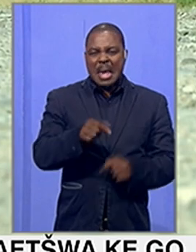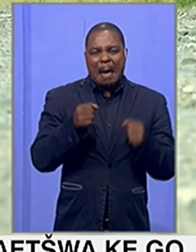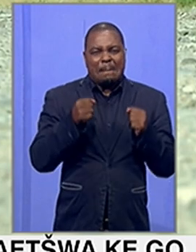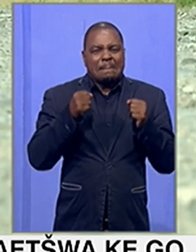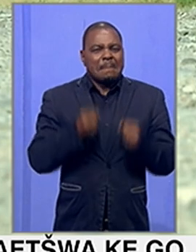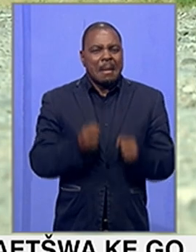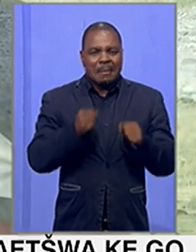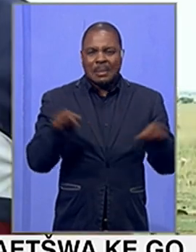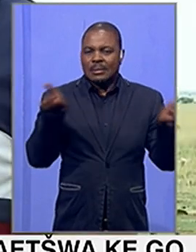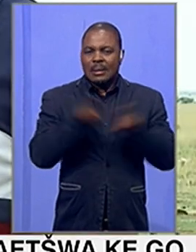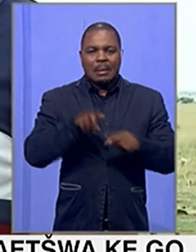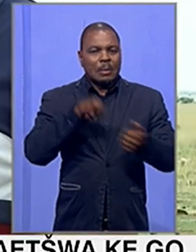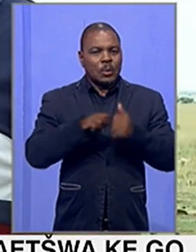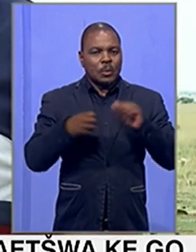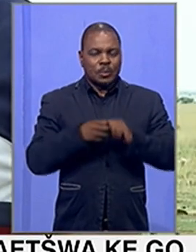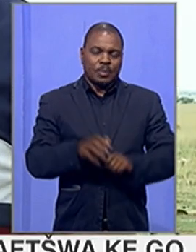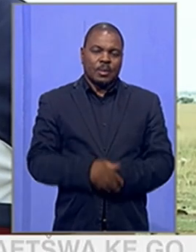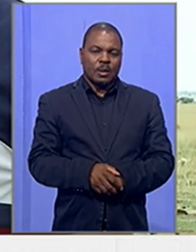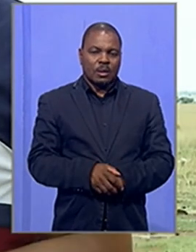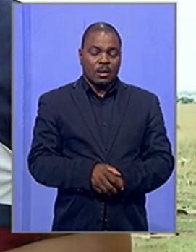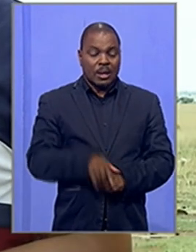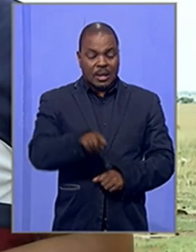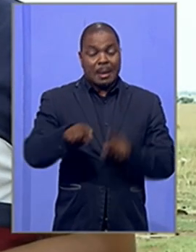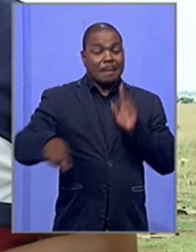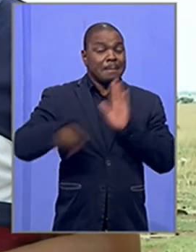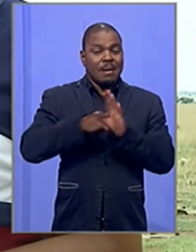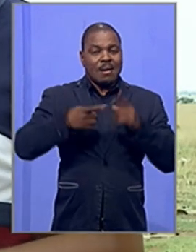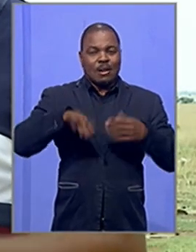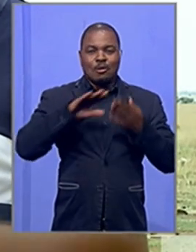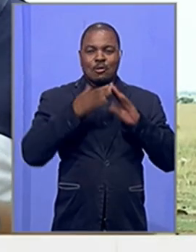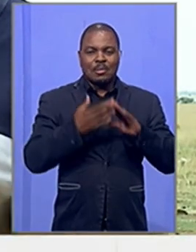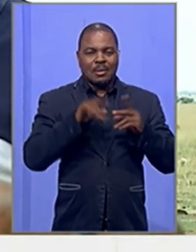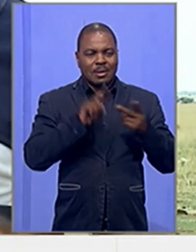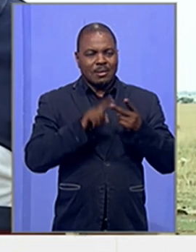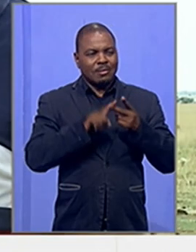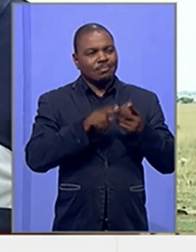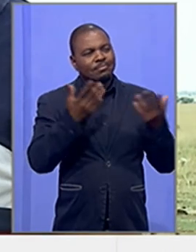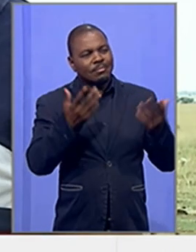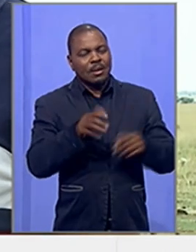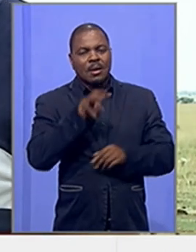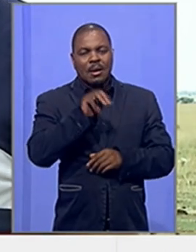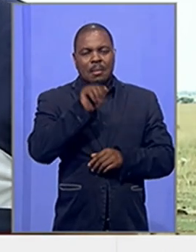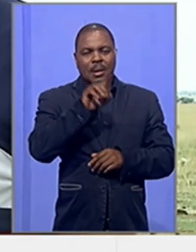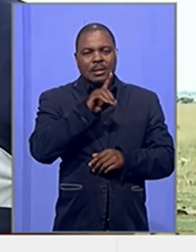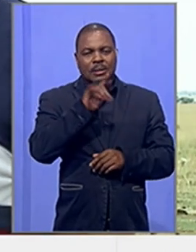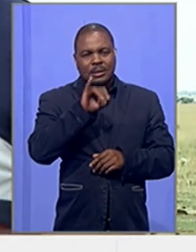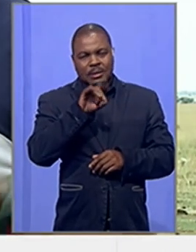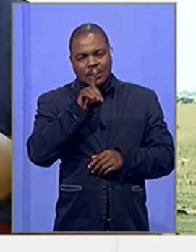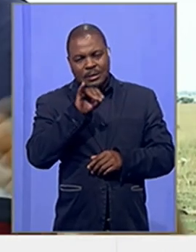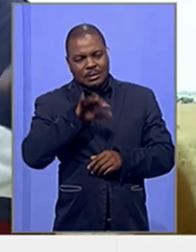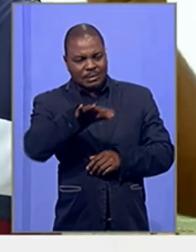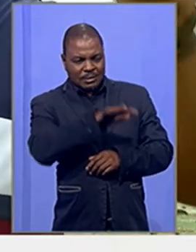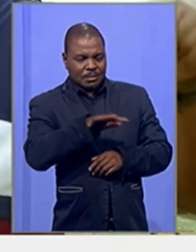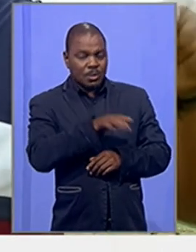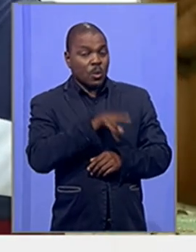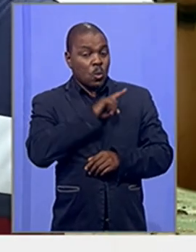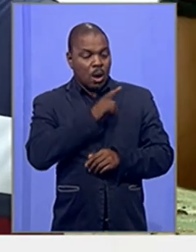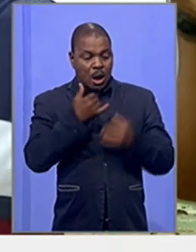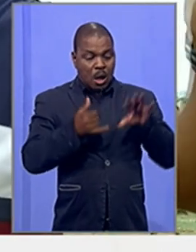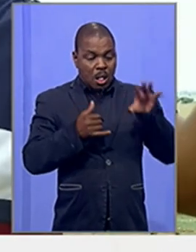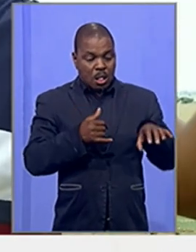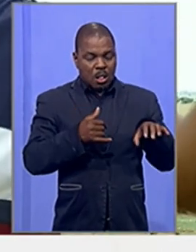sa kgatlhiseng. Seo se re amile botlhoko tota jaaka baagi le ba dudi ba tulo ya ga Maidi, ya cluster ya ga Maidi, ka gore go tswa mo ke leng